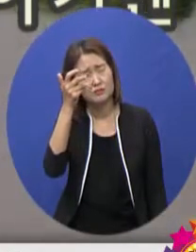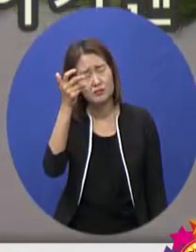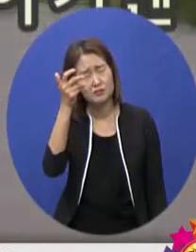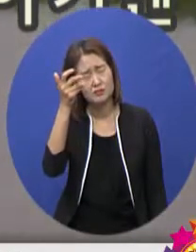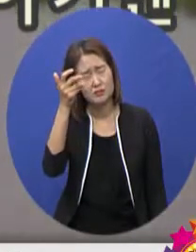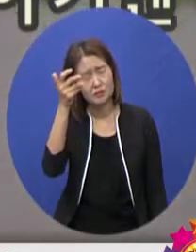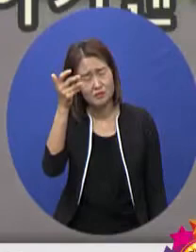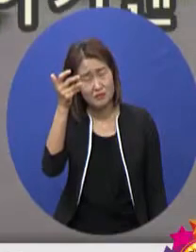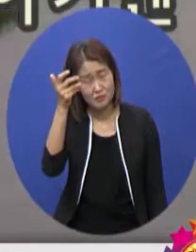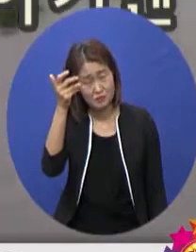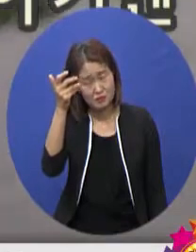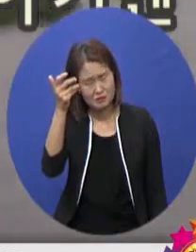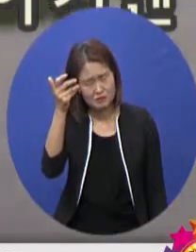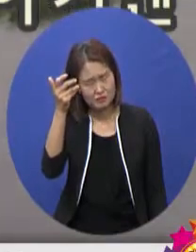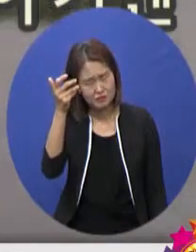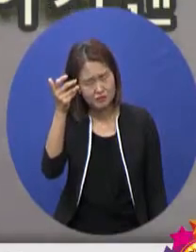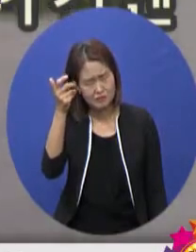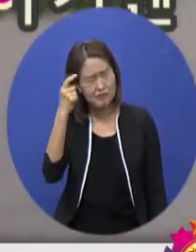꿈이었다고